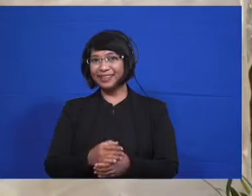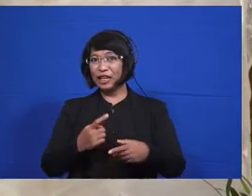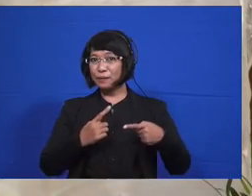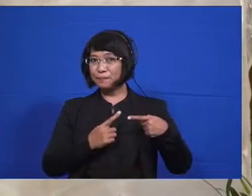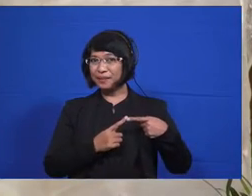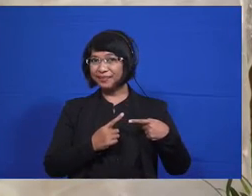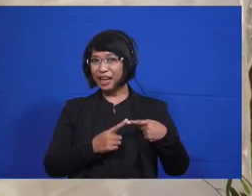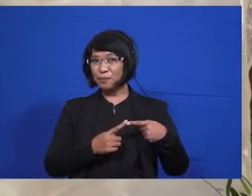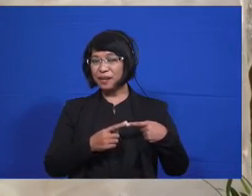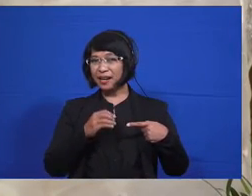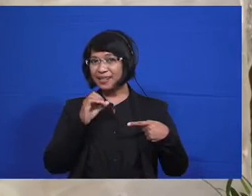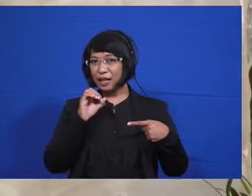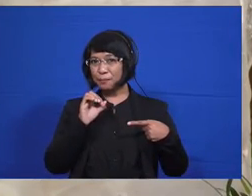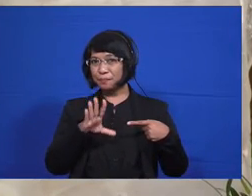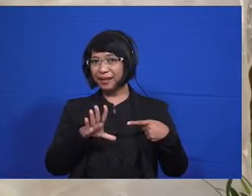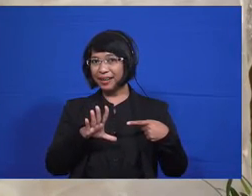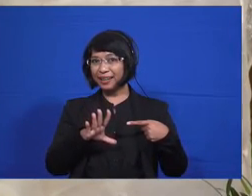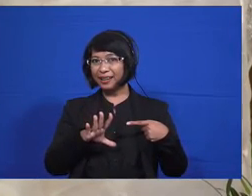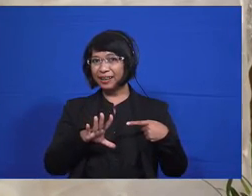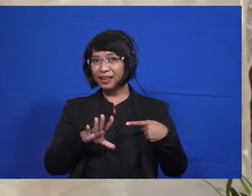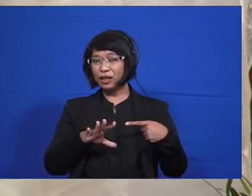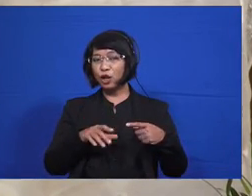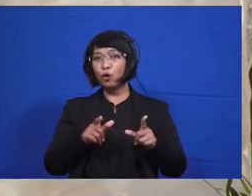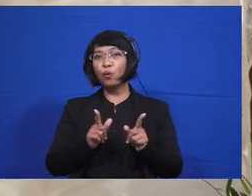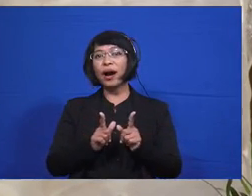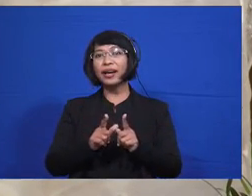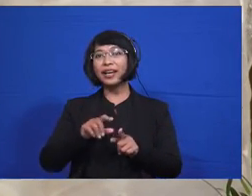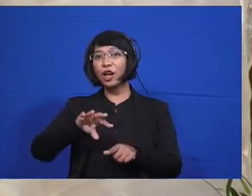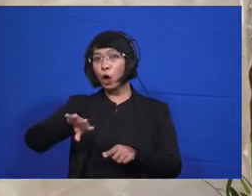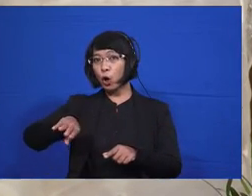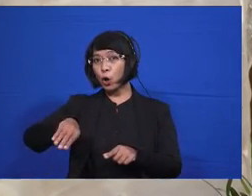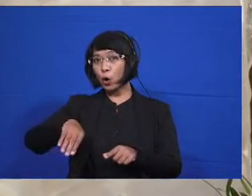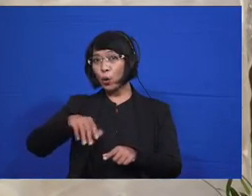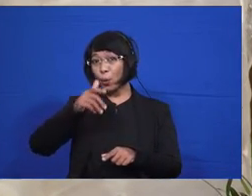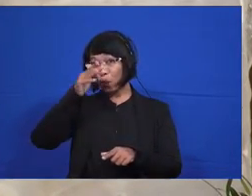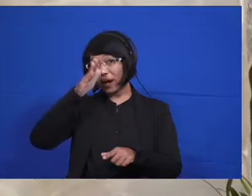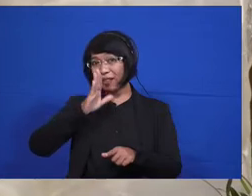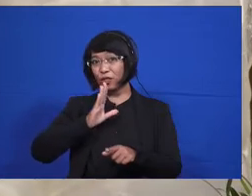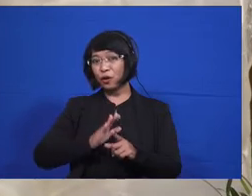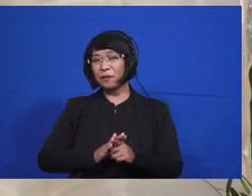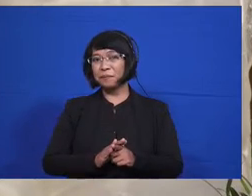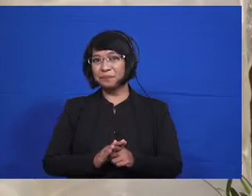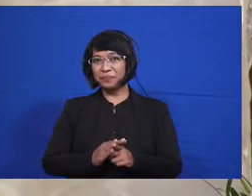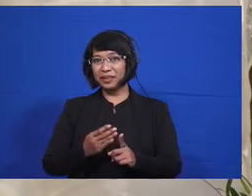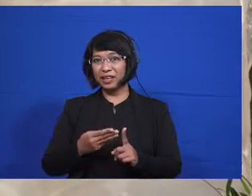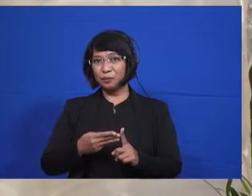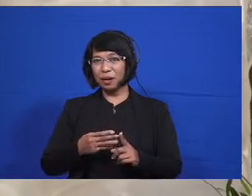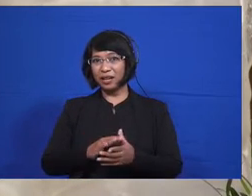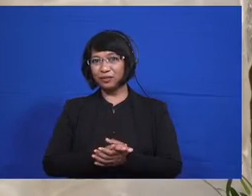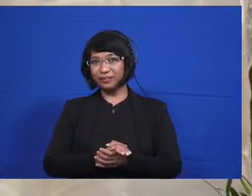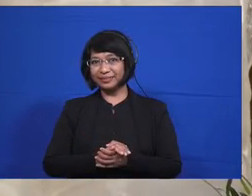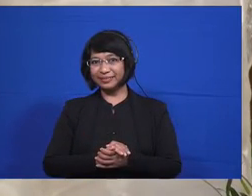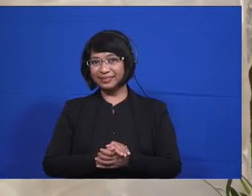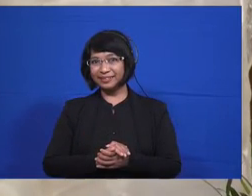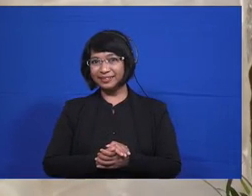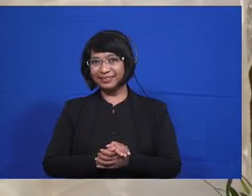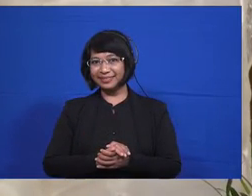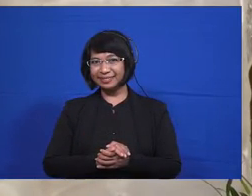pertama akan disampaikan oleh perwakilan orang tua imam baru oleh Bapak Raimundus Nonatus Sabto